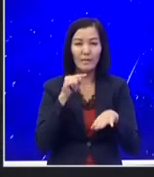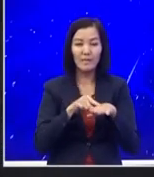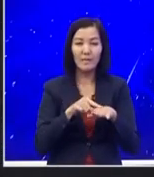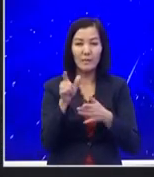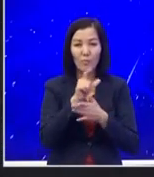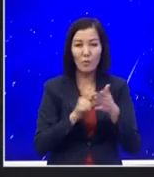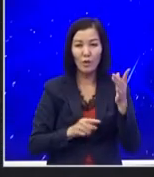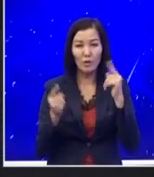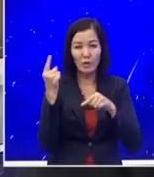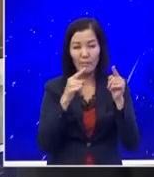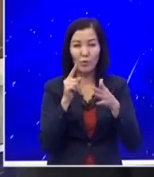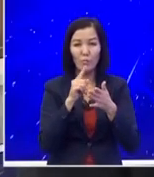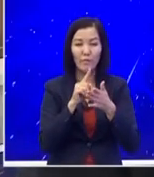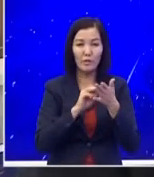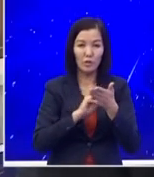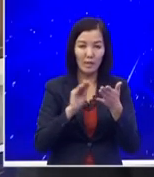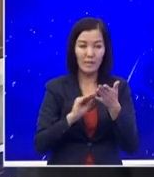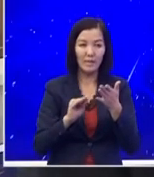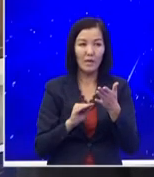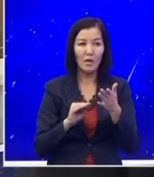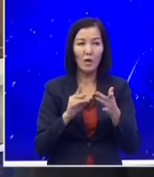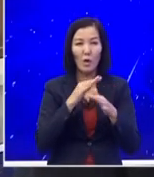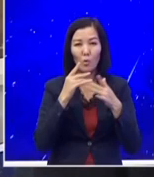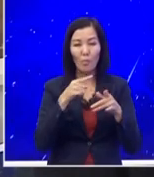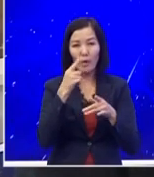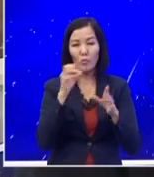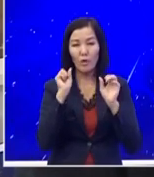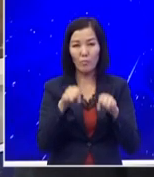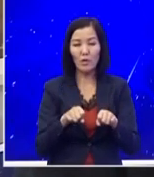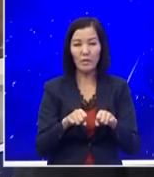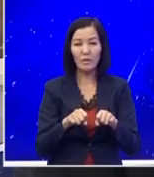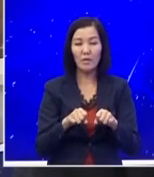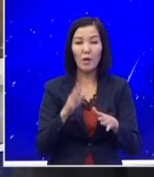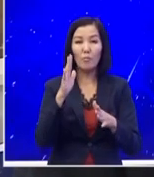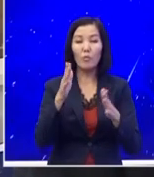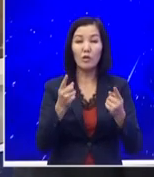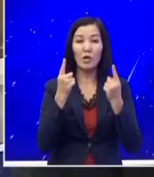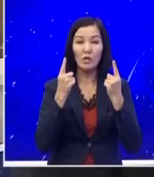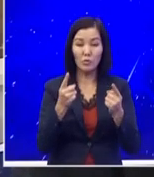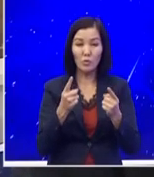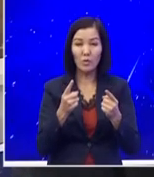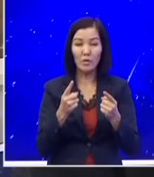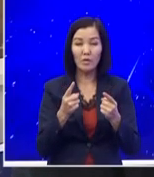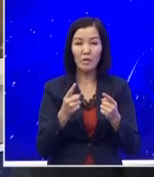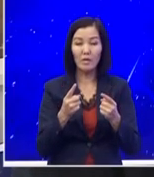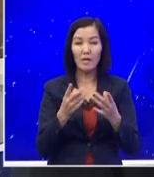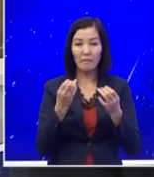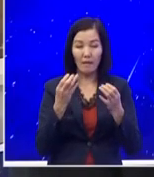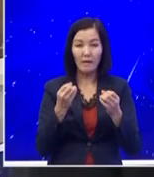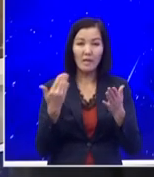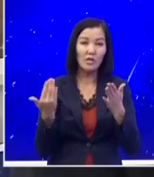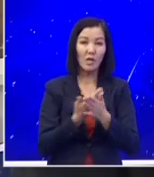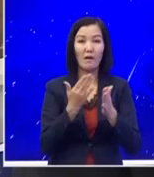жатыр. Жалпы Төлеужан жайлы көп нәрсе айтуға болады. Төлеужанның енді болашағы үлкен, келешегі әлі мығым. Болашақта